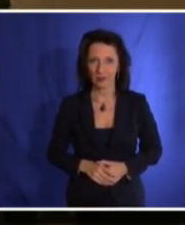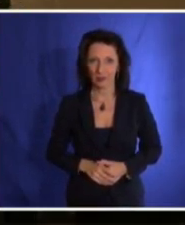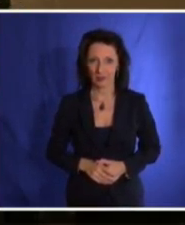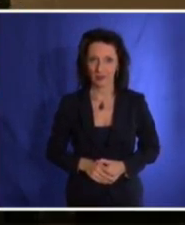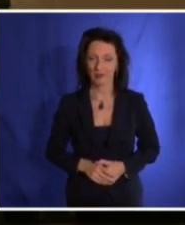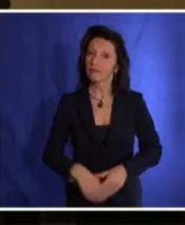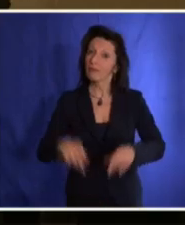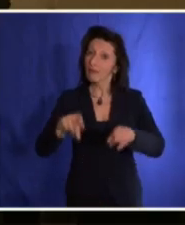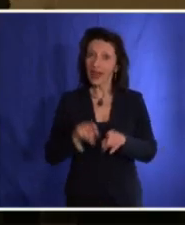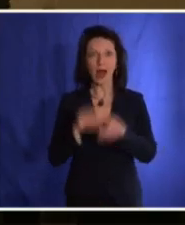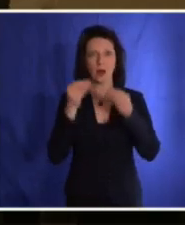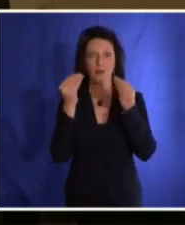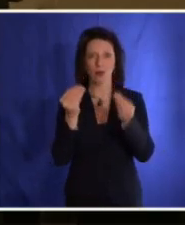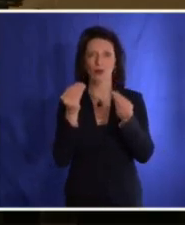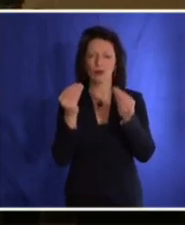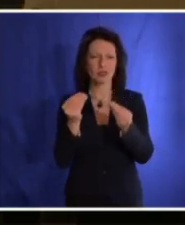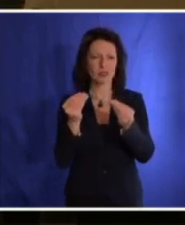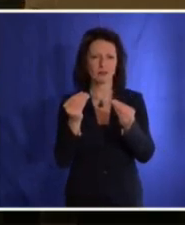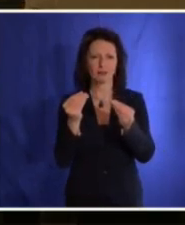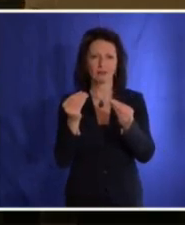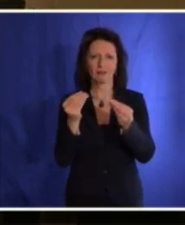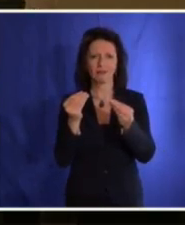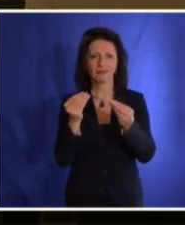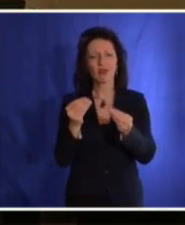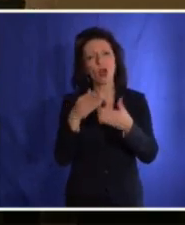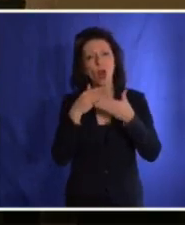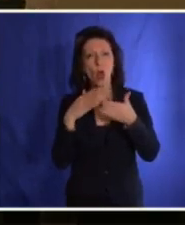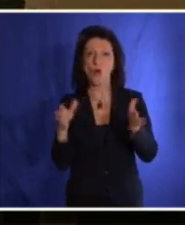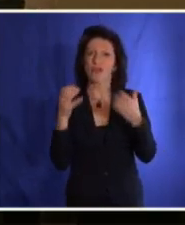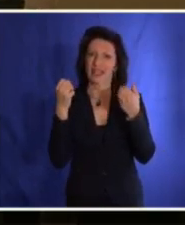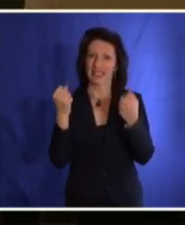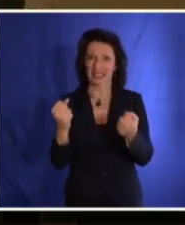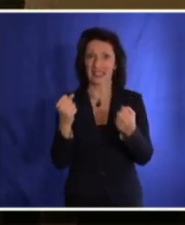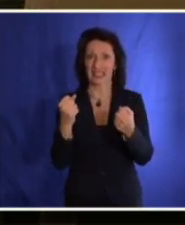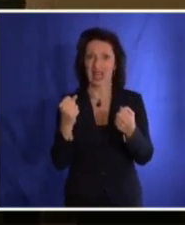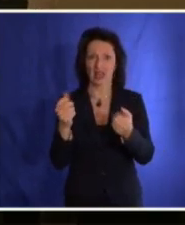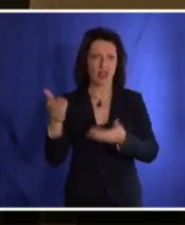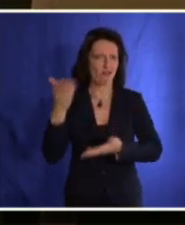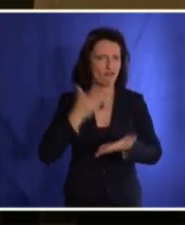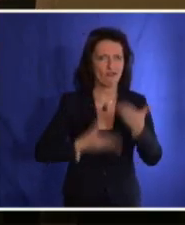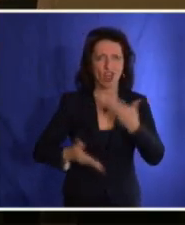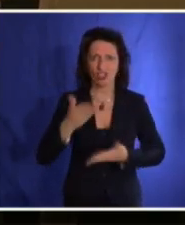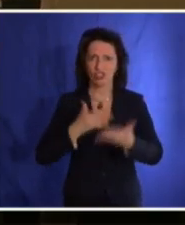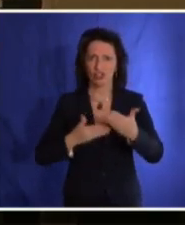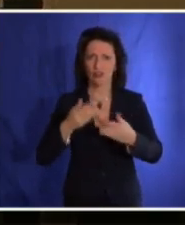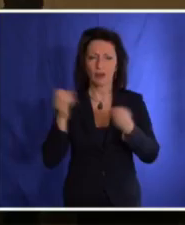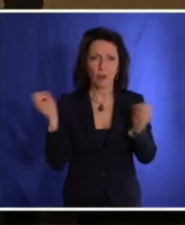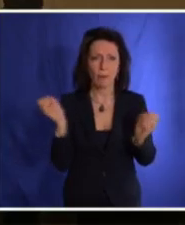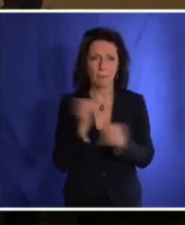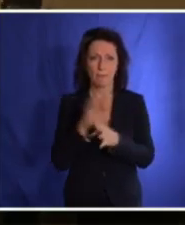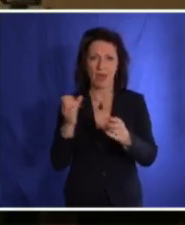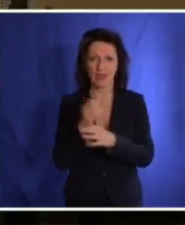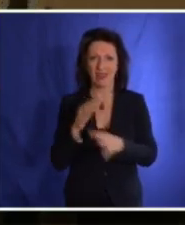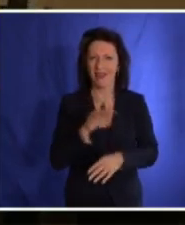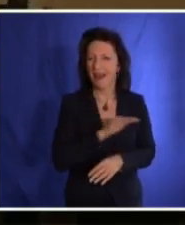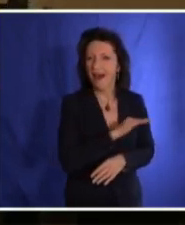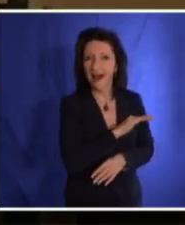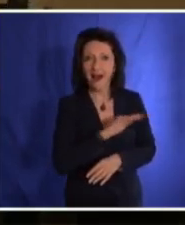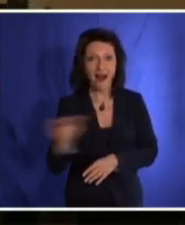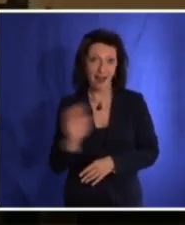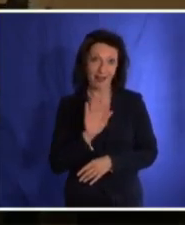Und ich begrüße alle Vertreter der öffentlichen Sicherheit, der Wirtschaft und der Medien hier im FAZ in St. Pölten.